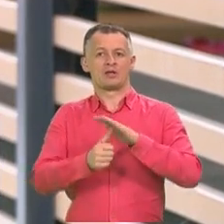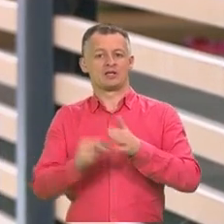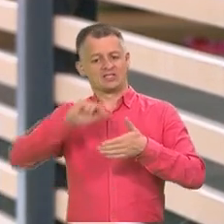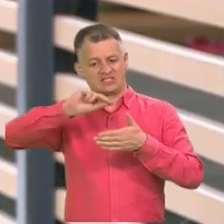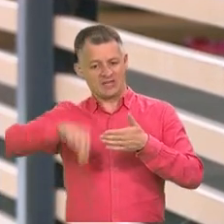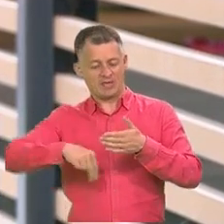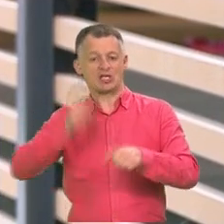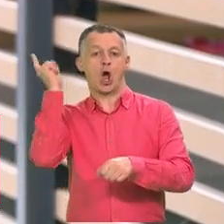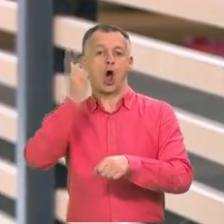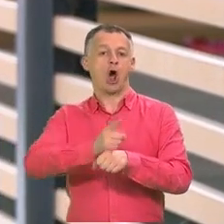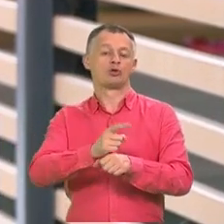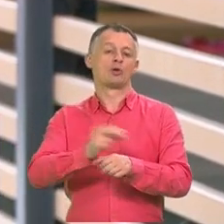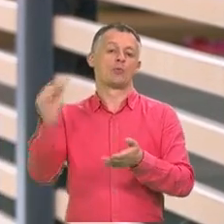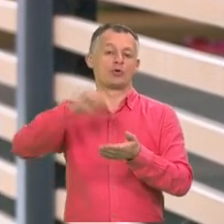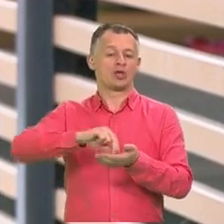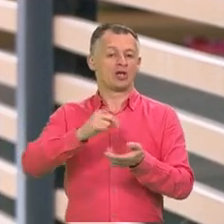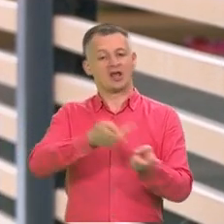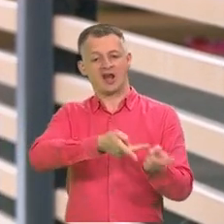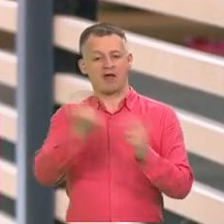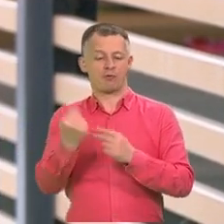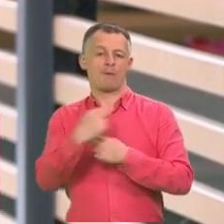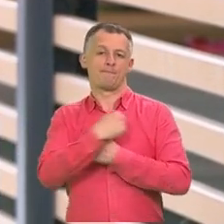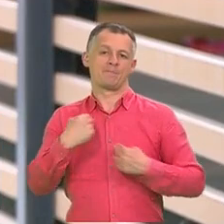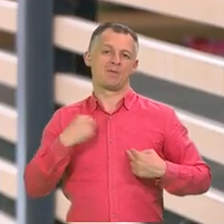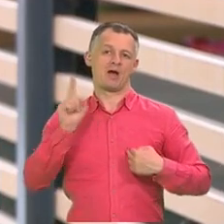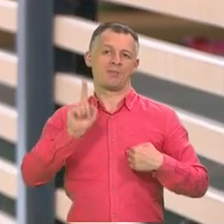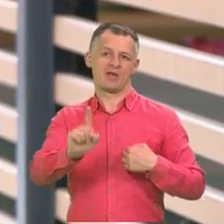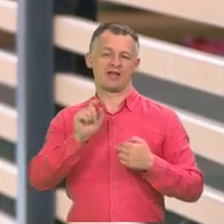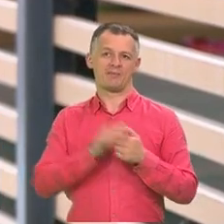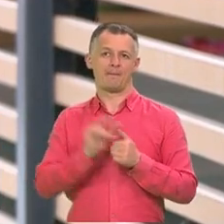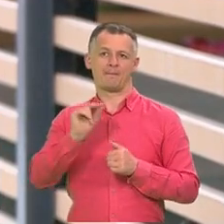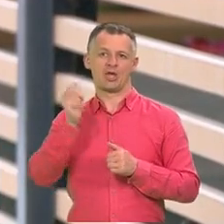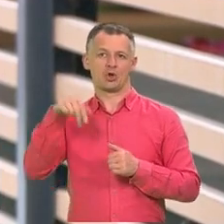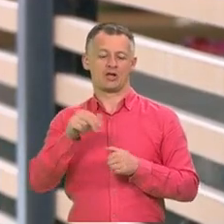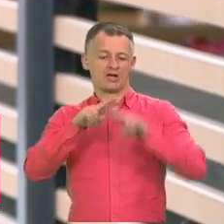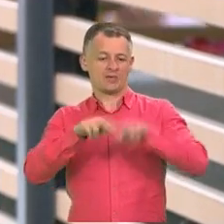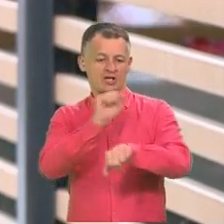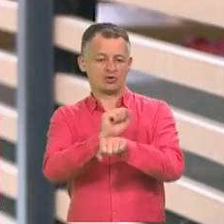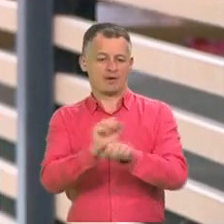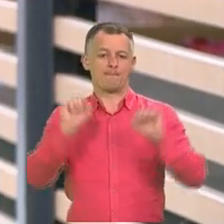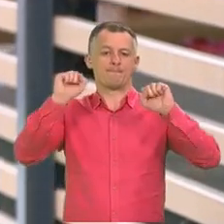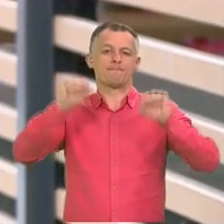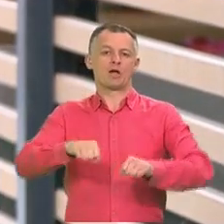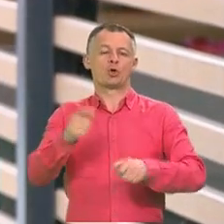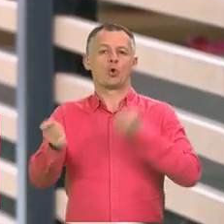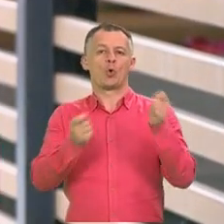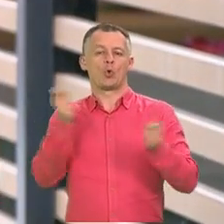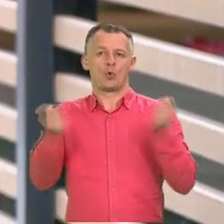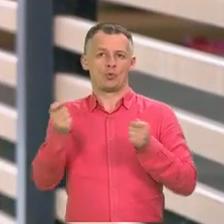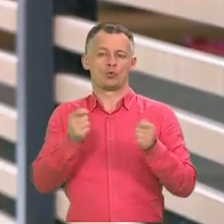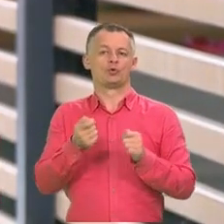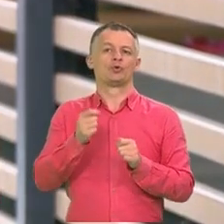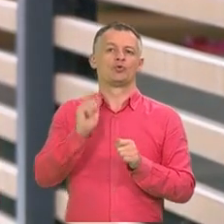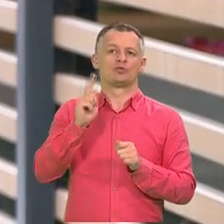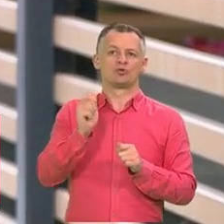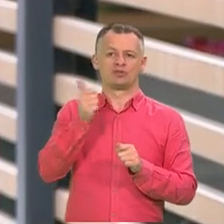repunere în funcție a lui Cristian Popescu Piedone. Rămân însă la închisoare patronul clubului, condamnat la 11 ani și 8